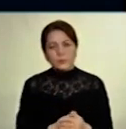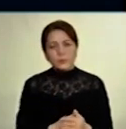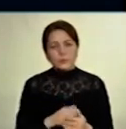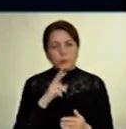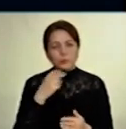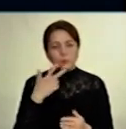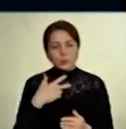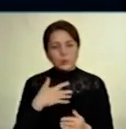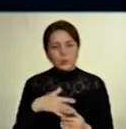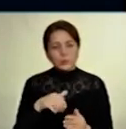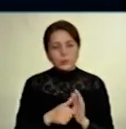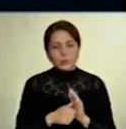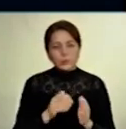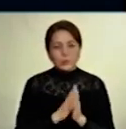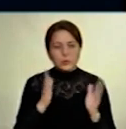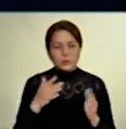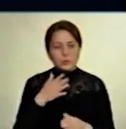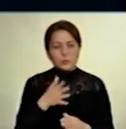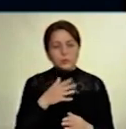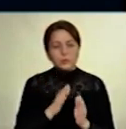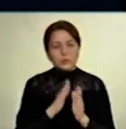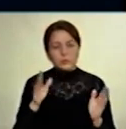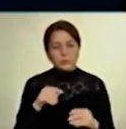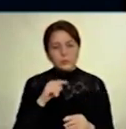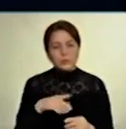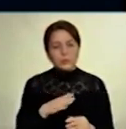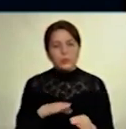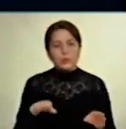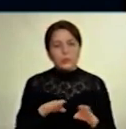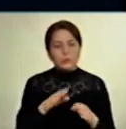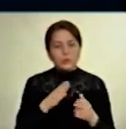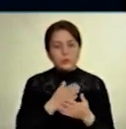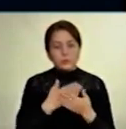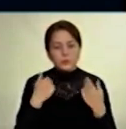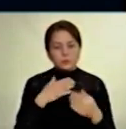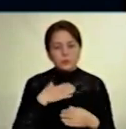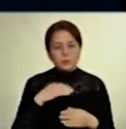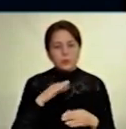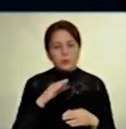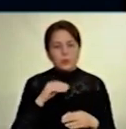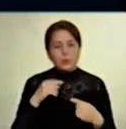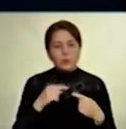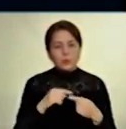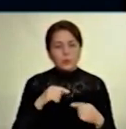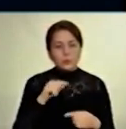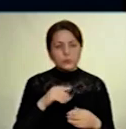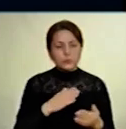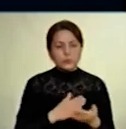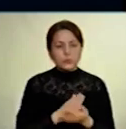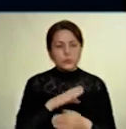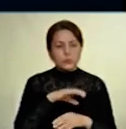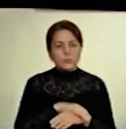356 kattami, 5000 kattami? Demek bu tengsizlik bizda o'rinli ekan. Aynan xuddi shu usulda